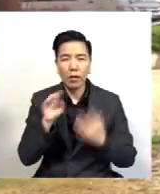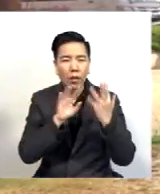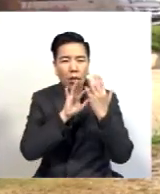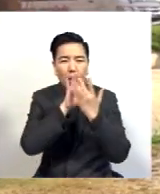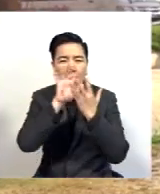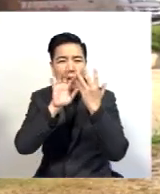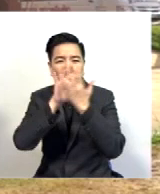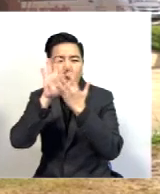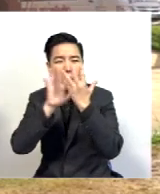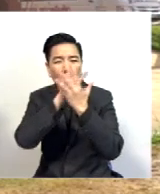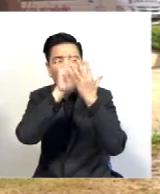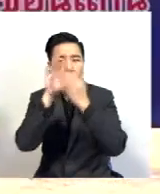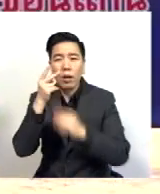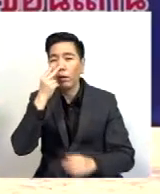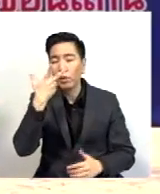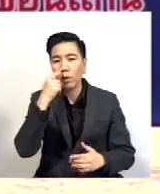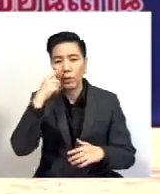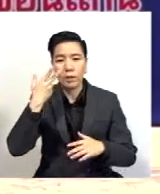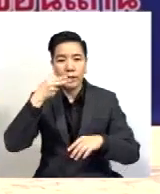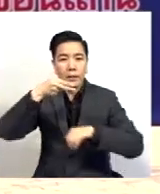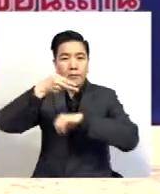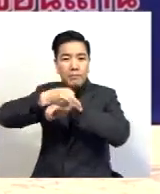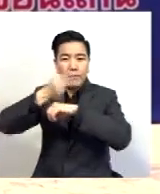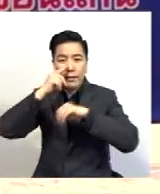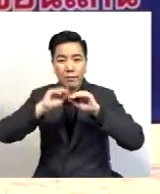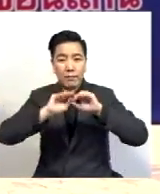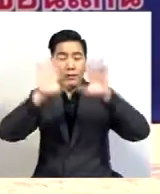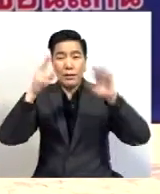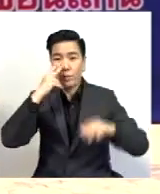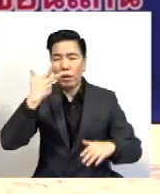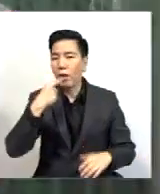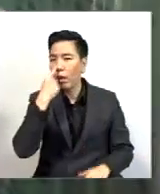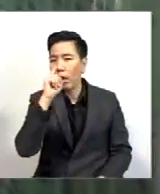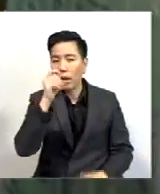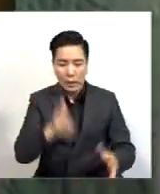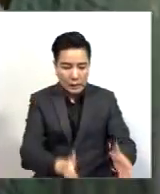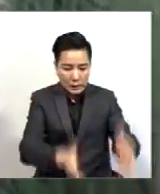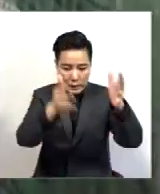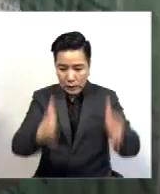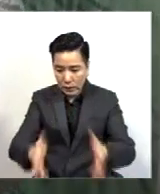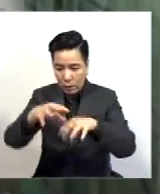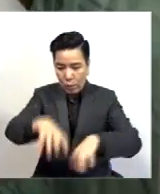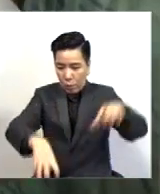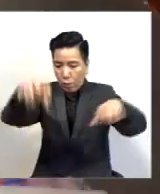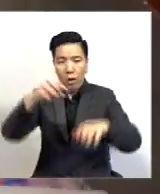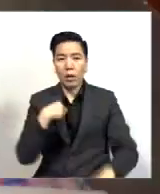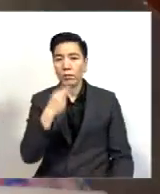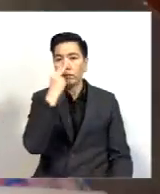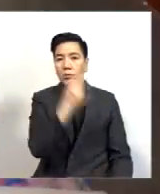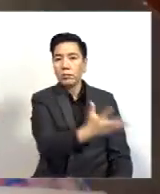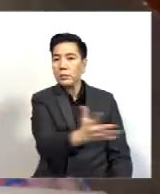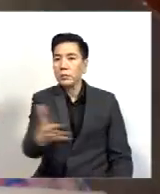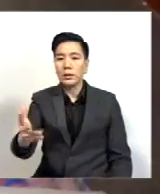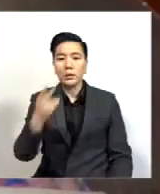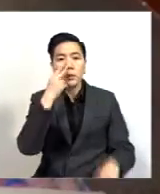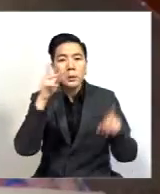ขมัวไปหมดนะคะ อย่างถ้าดูภาพมุมสูงเมื่อสักครู่เนี่ยคุณผู้ชมจะเห็นเลยว่ามองไม่เห็นตึกสูงที่อยู่ในระยะไกลเลยเรียกว่า